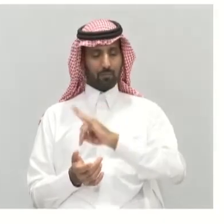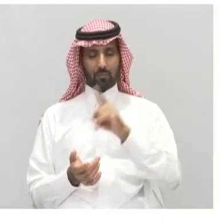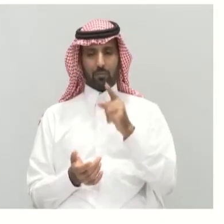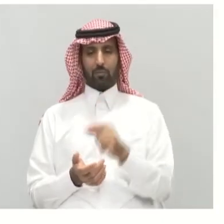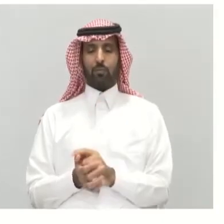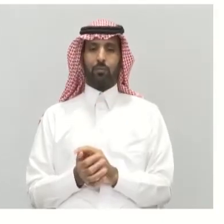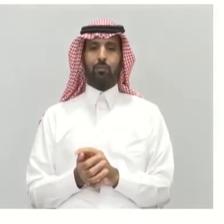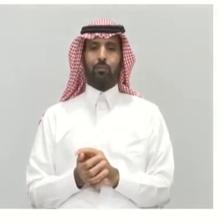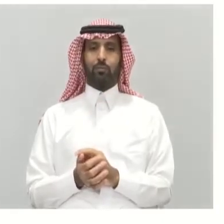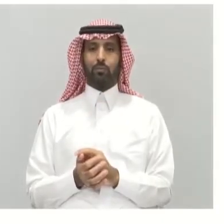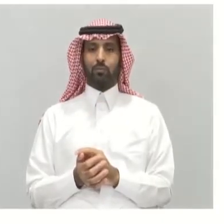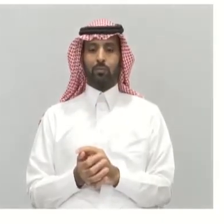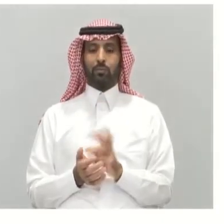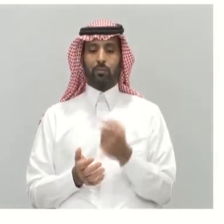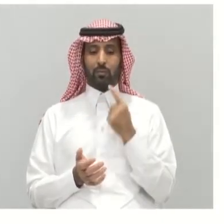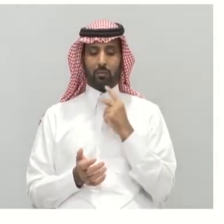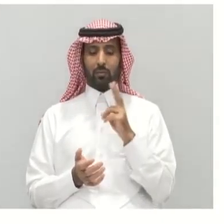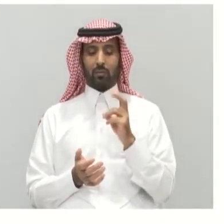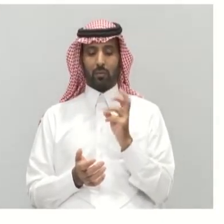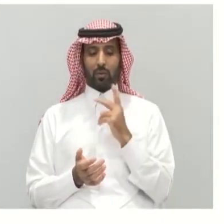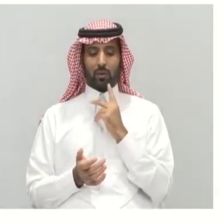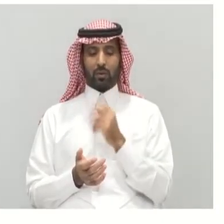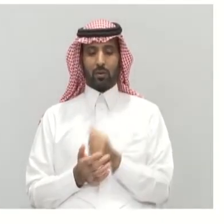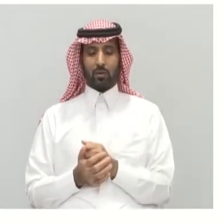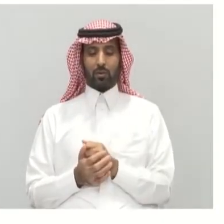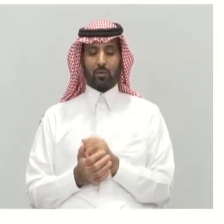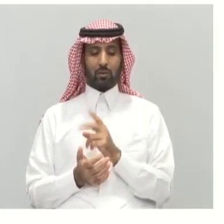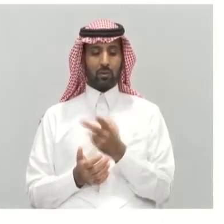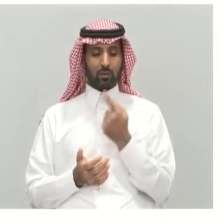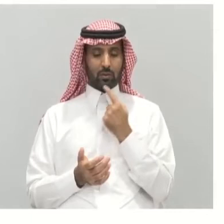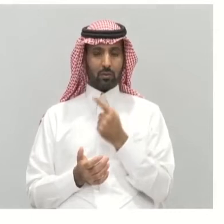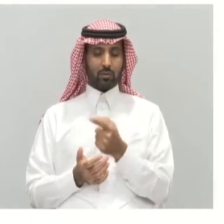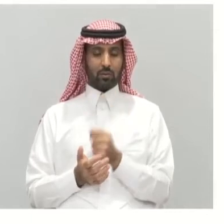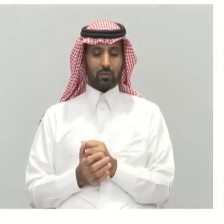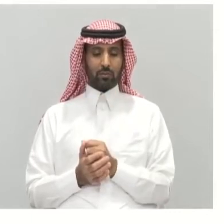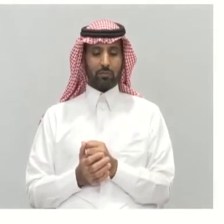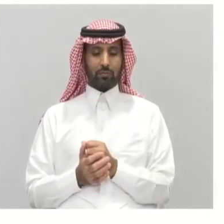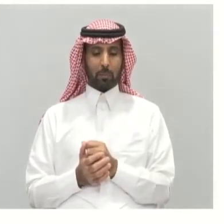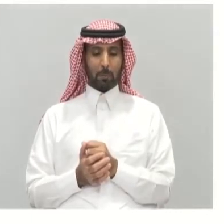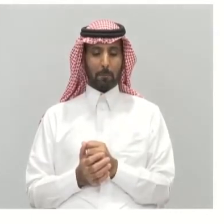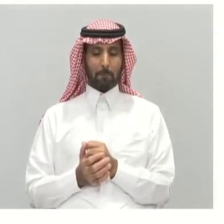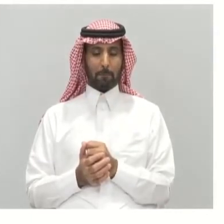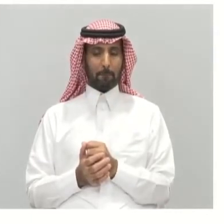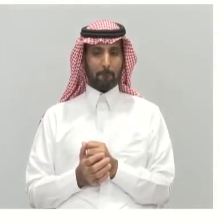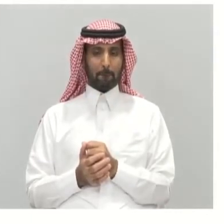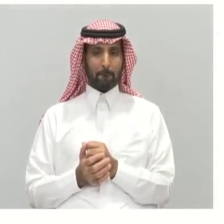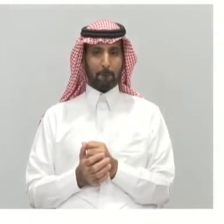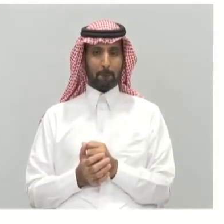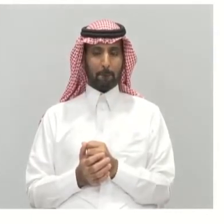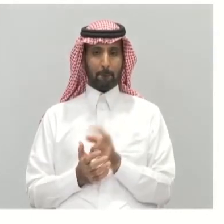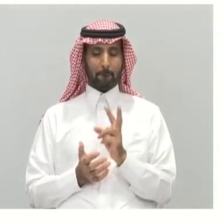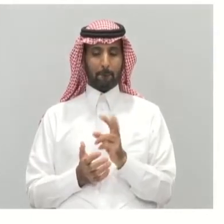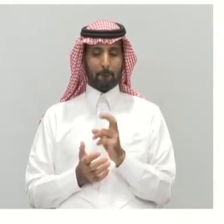a fact. So in the 20th century, I can't say just Saudi Arabia century. لا, in